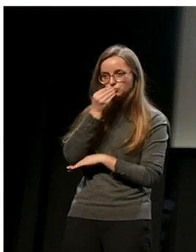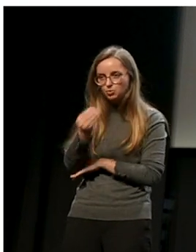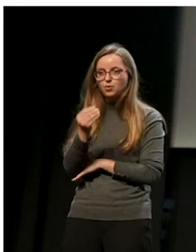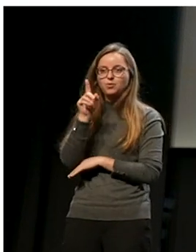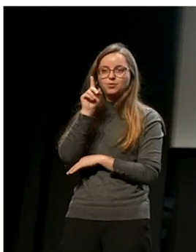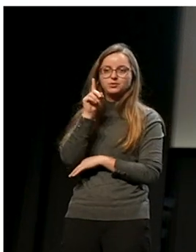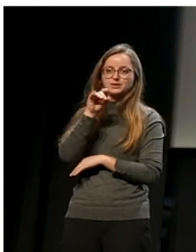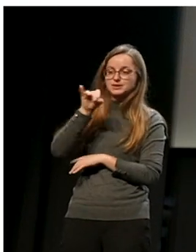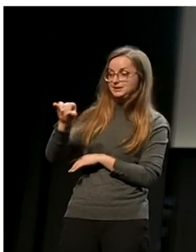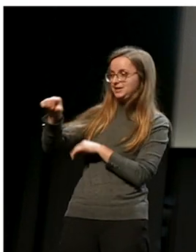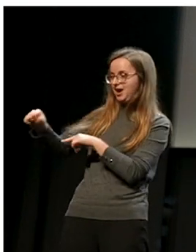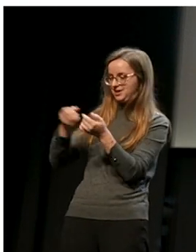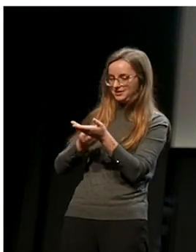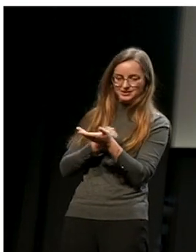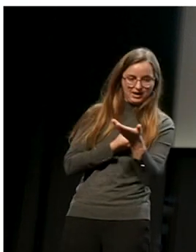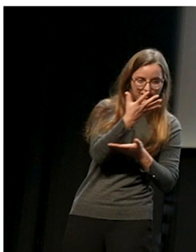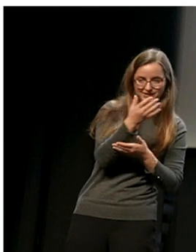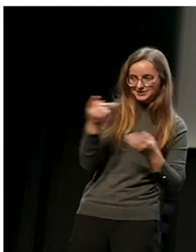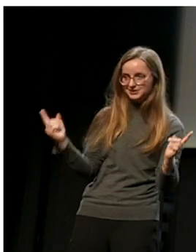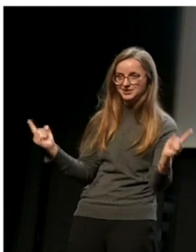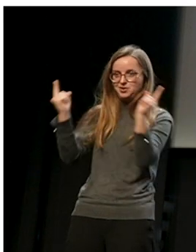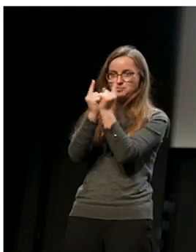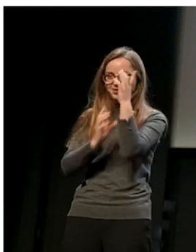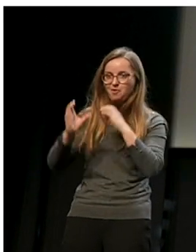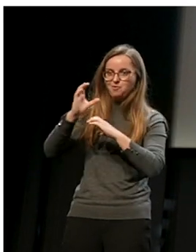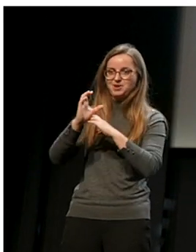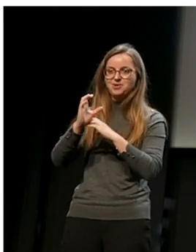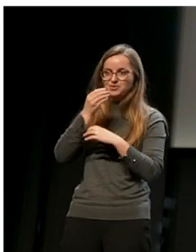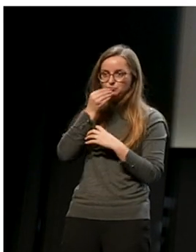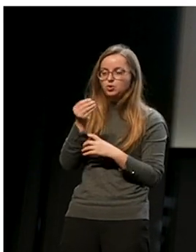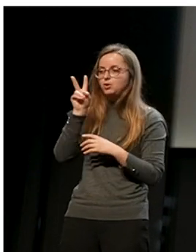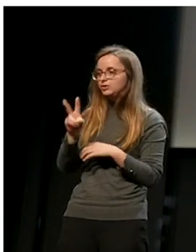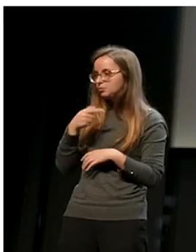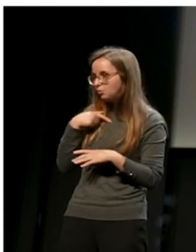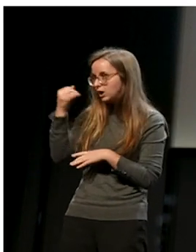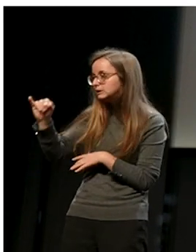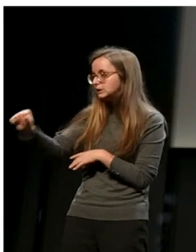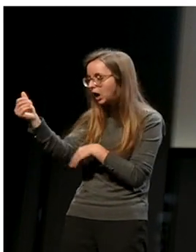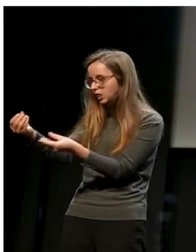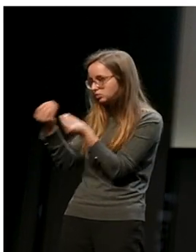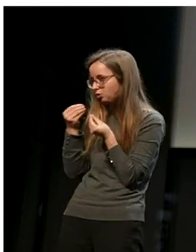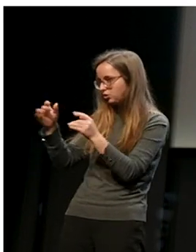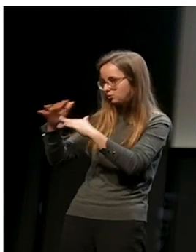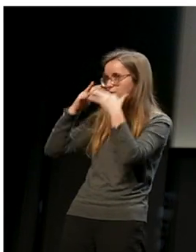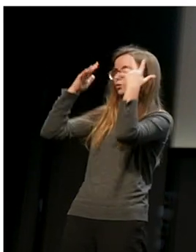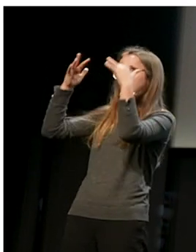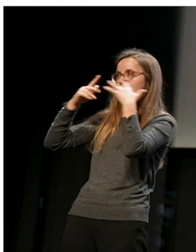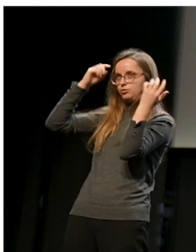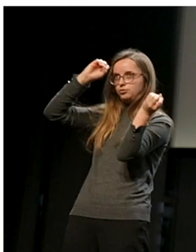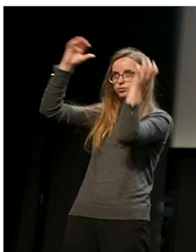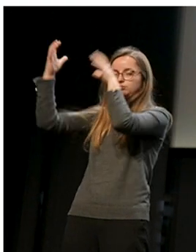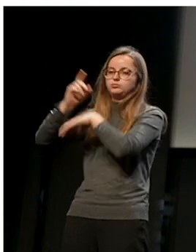IA-artiste. Et voilà. Mais en aucun cas, je me servirais d'une IA pour trouver l'inspiration. En tout cas,